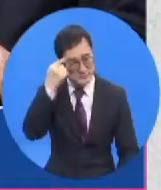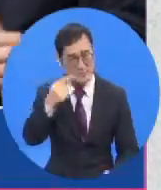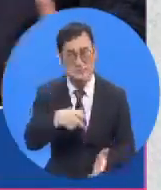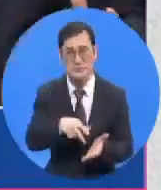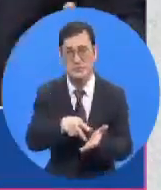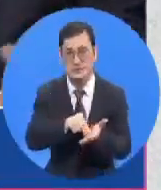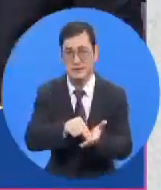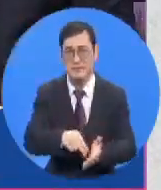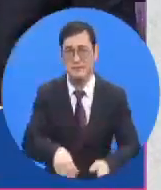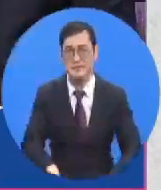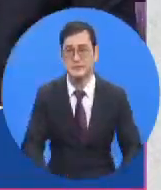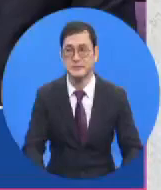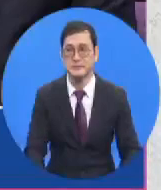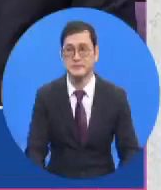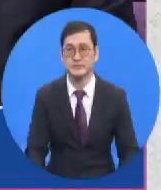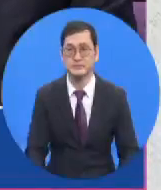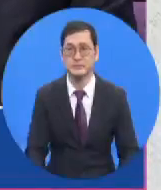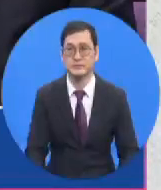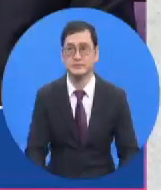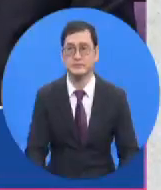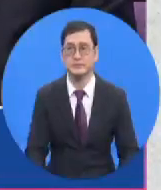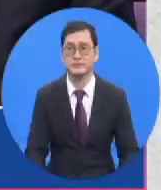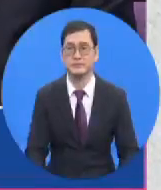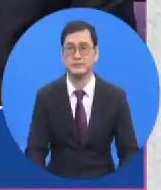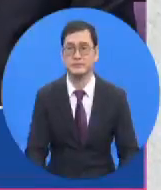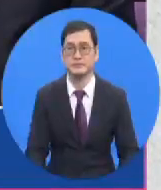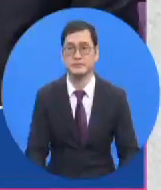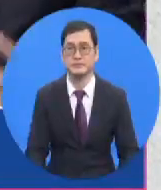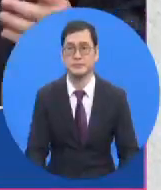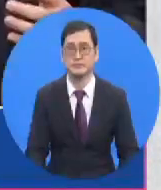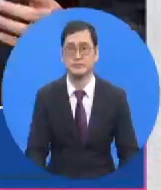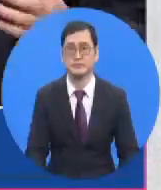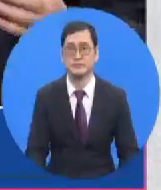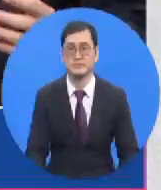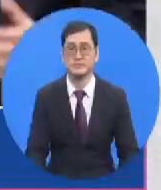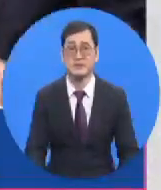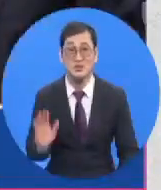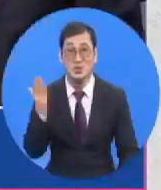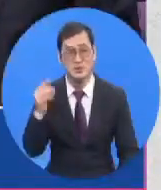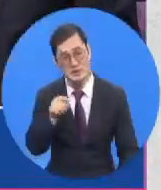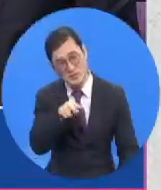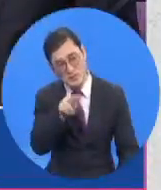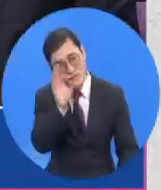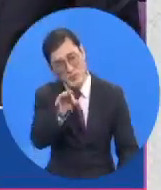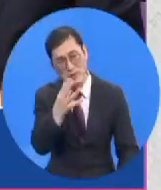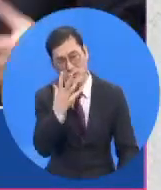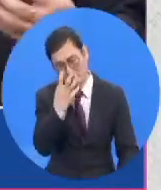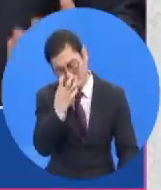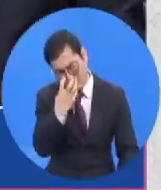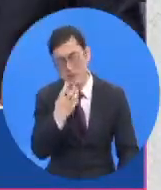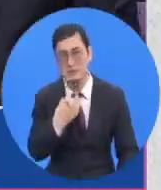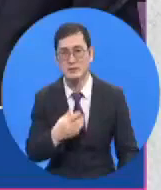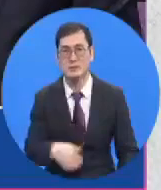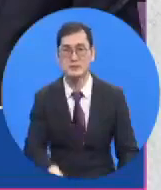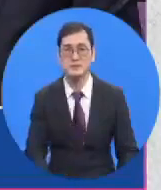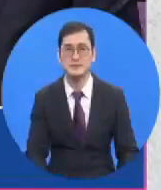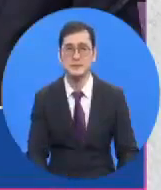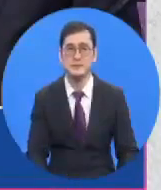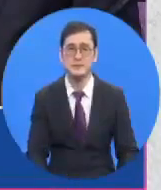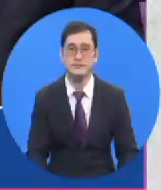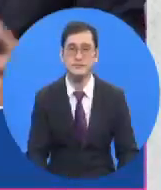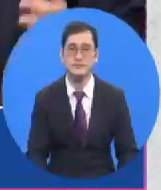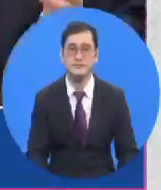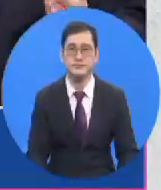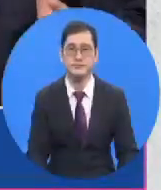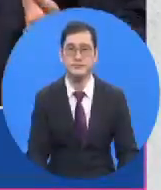사실은 방송에도 나오고 싶은 마음이 별로 안 들고 막 우울해요, 실제로. 그렇지? 예. 그러니까 아마 우리 정인이 사건 나고